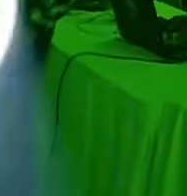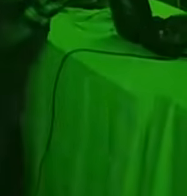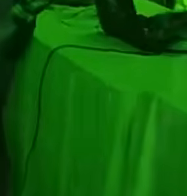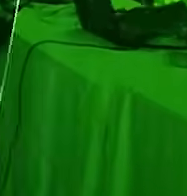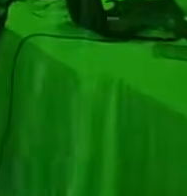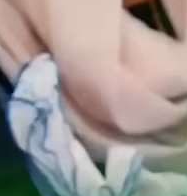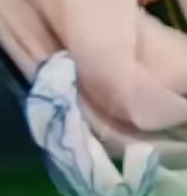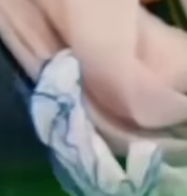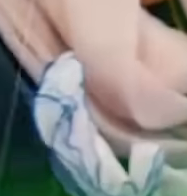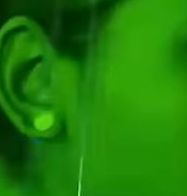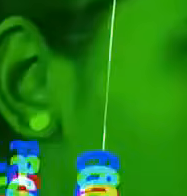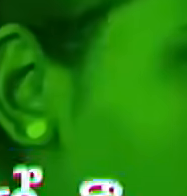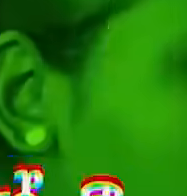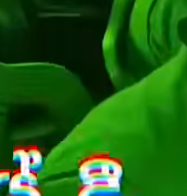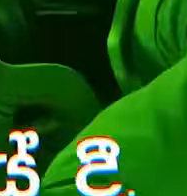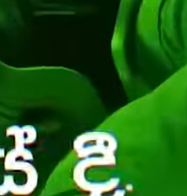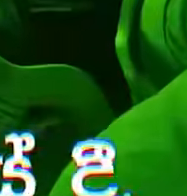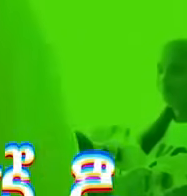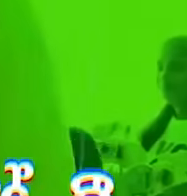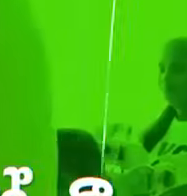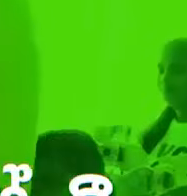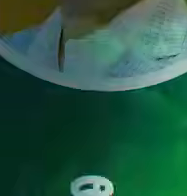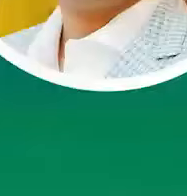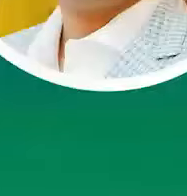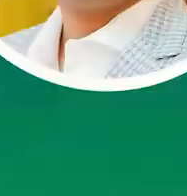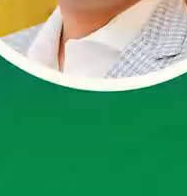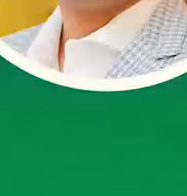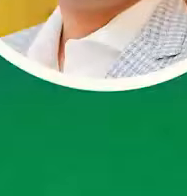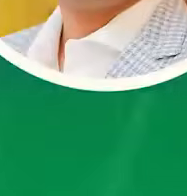ජයගමු ශ්‍රී ලංකා ජූනි 7 සහ 8 මැක්කේස ක්‍රීඩාංගණයේදී.